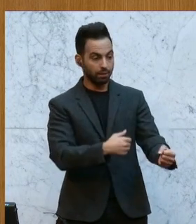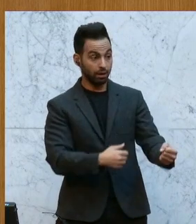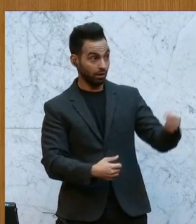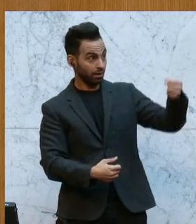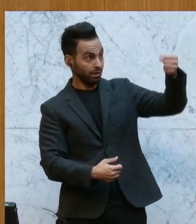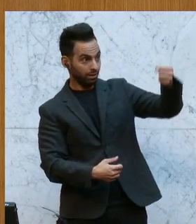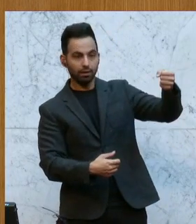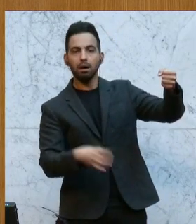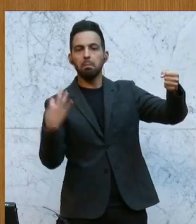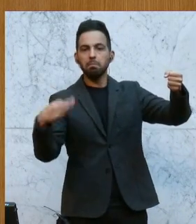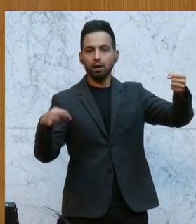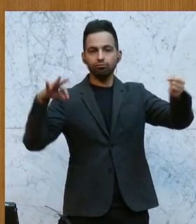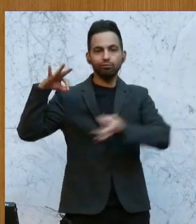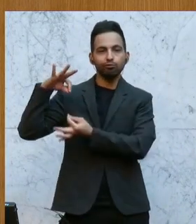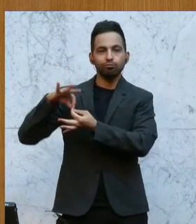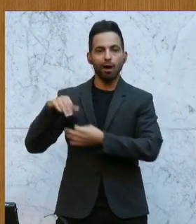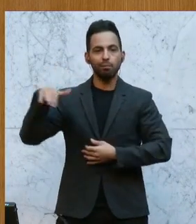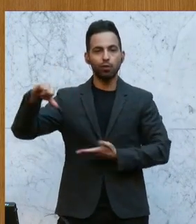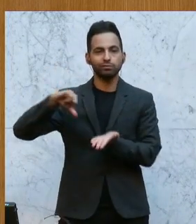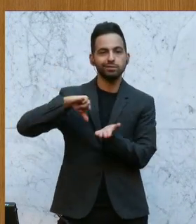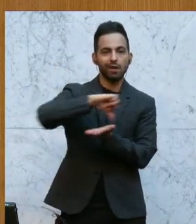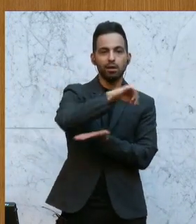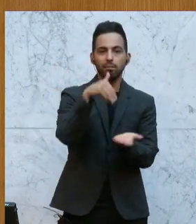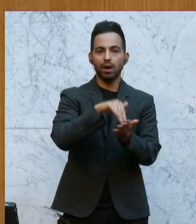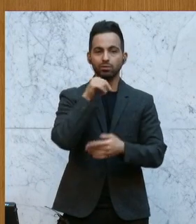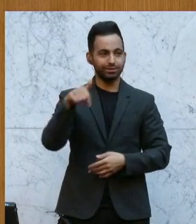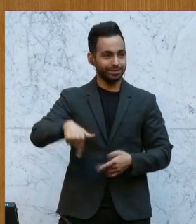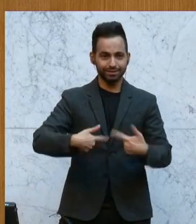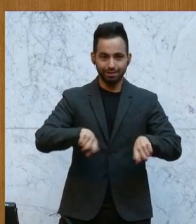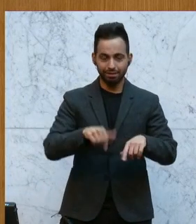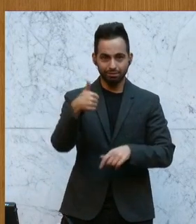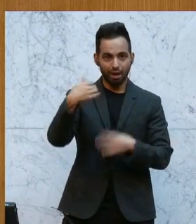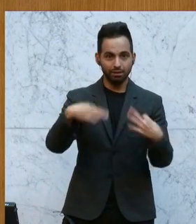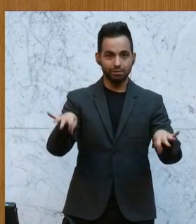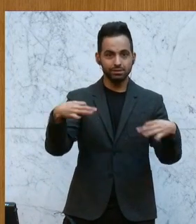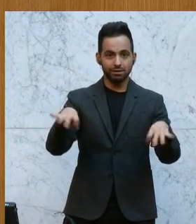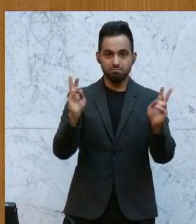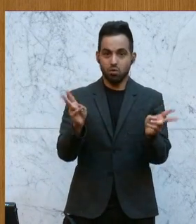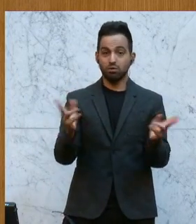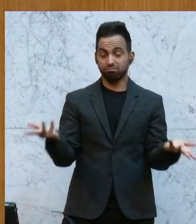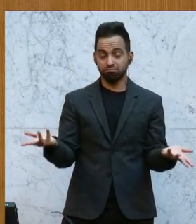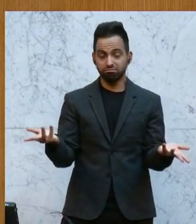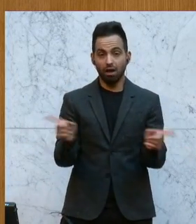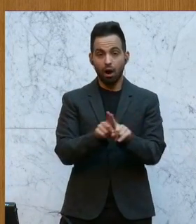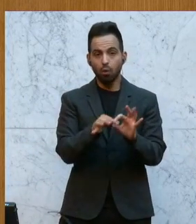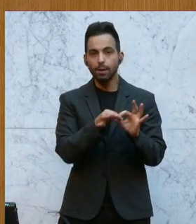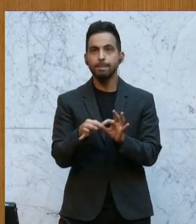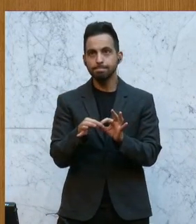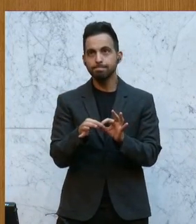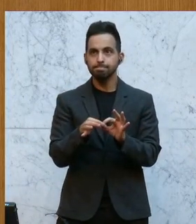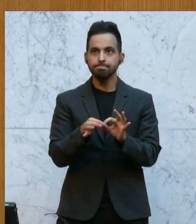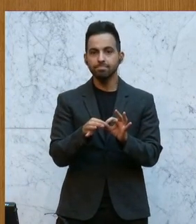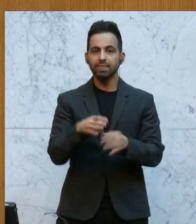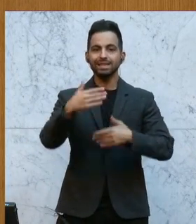erspart man sich Millionen an Steuer. Das ist nur in diesem Land möglich. Und selbst